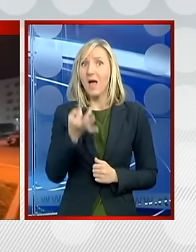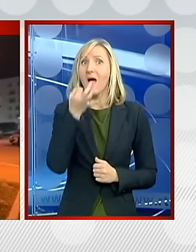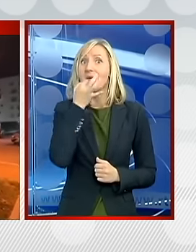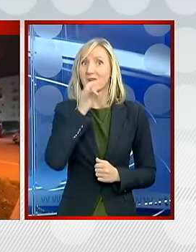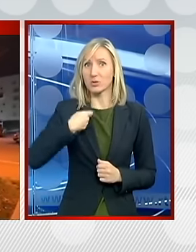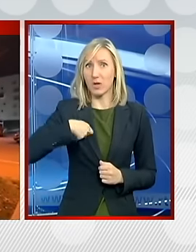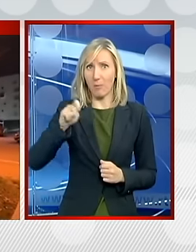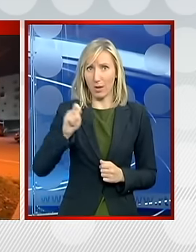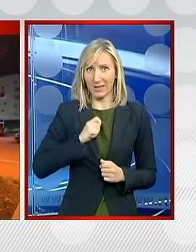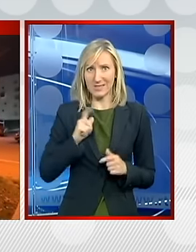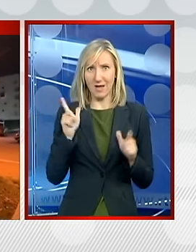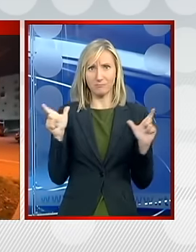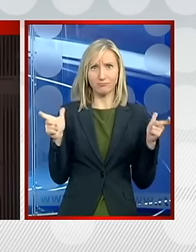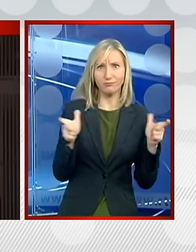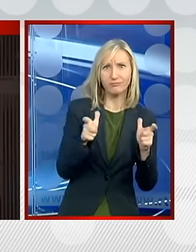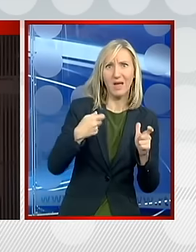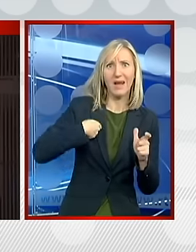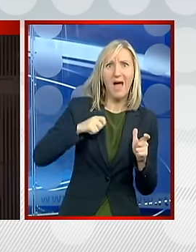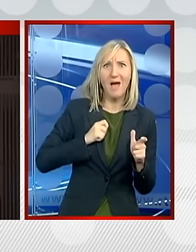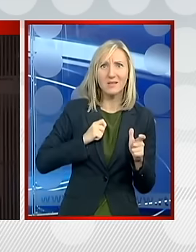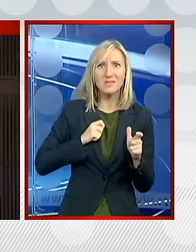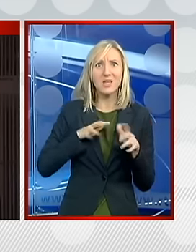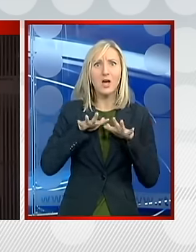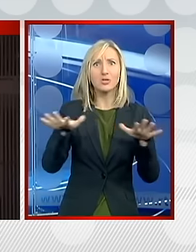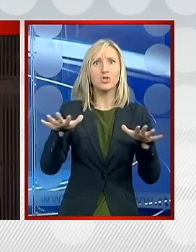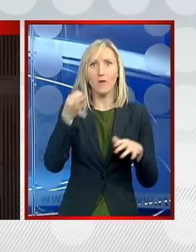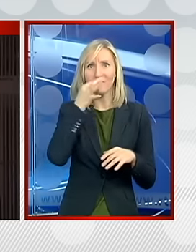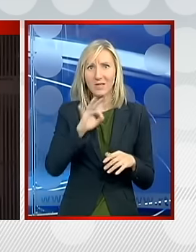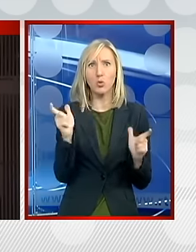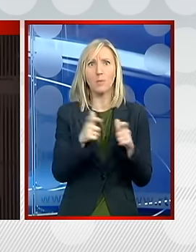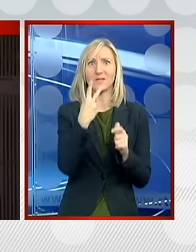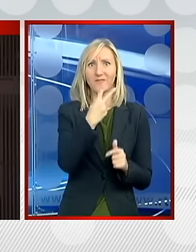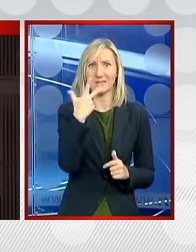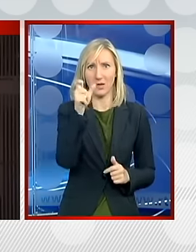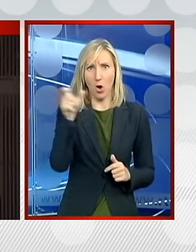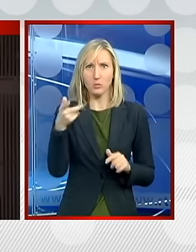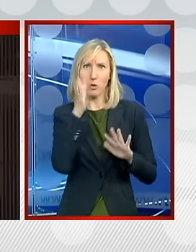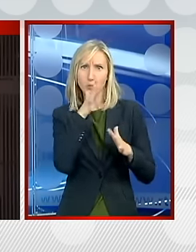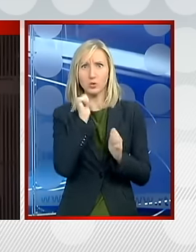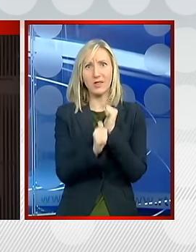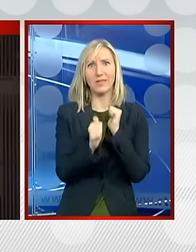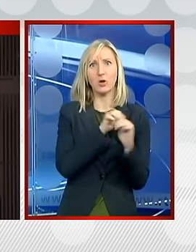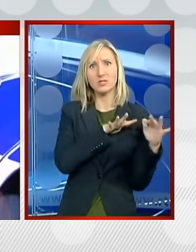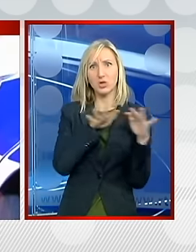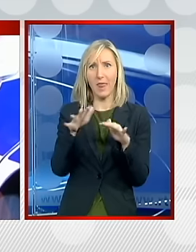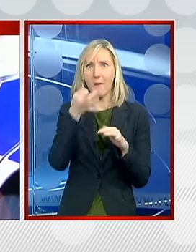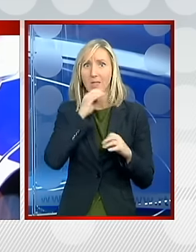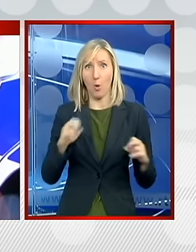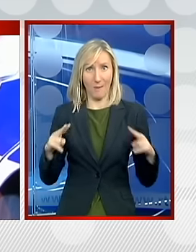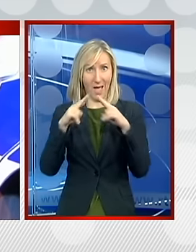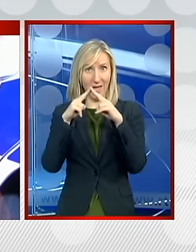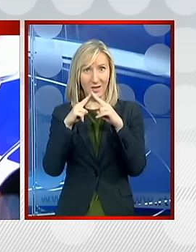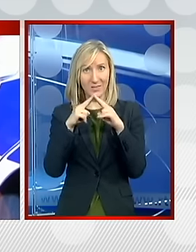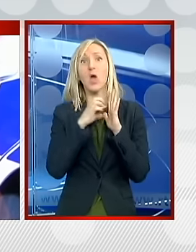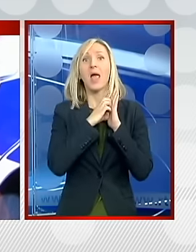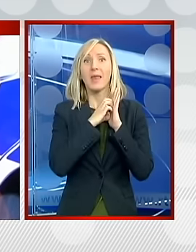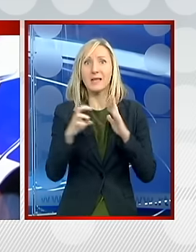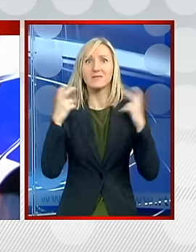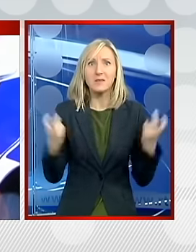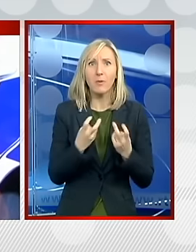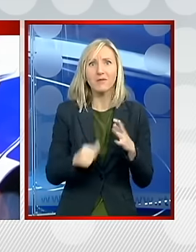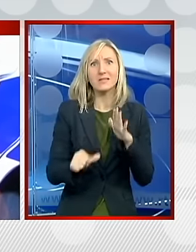Francuska policija je u racijama širom zemlje uhapsila 23 osobe, osumnjičene za terorističke napade u Parizu. Nastavlja se potraga i za